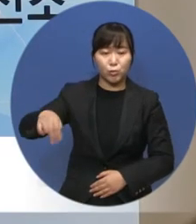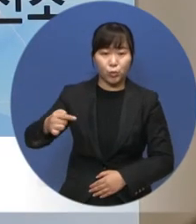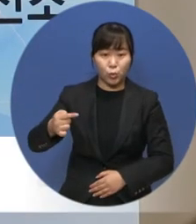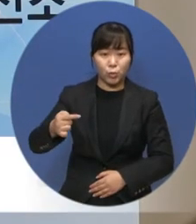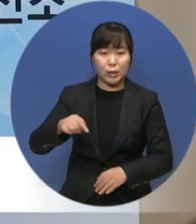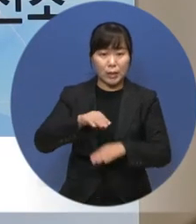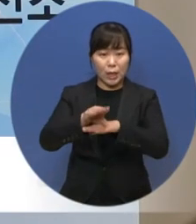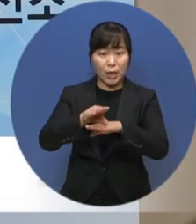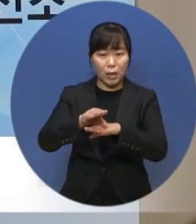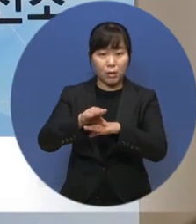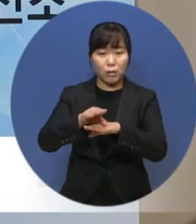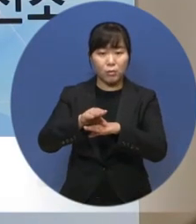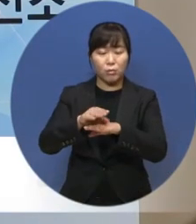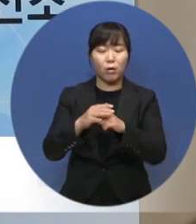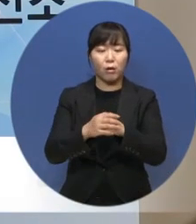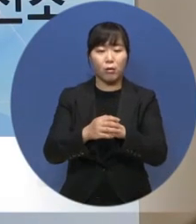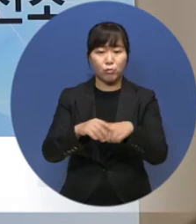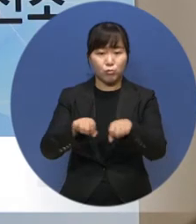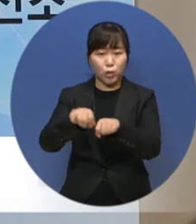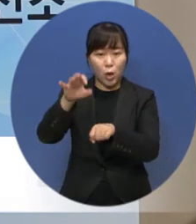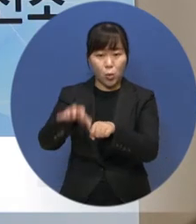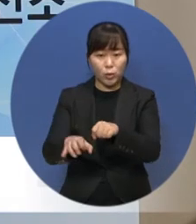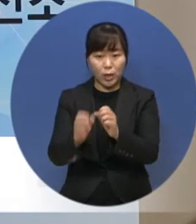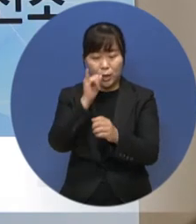수소차가 우리 여수시에 충전소 생기므로 인해서